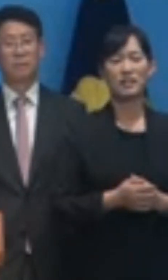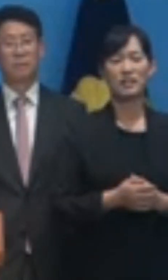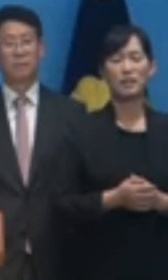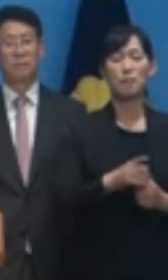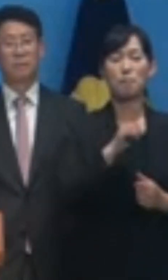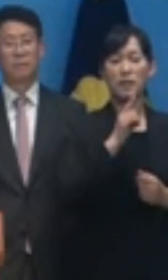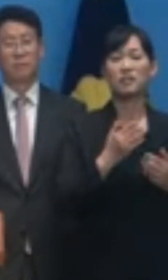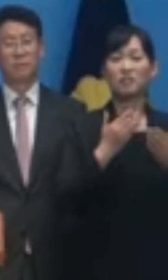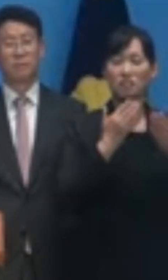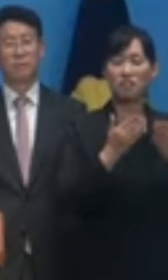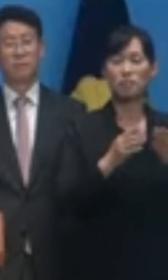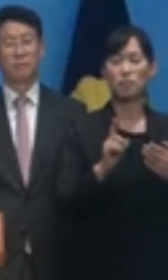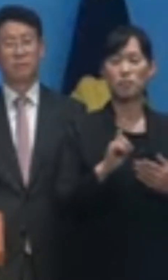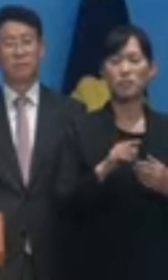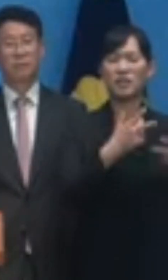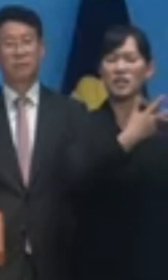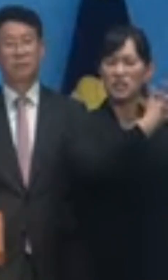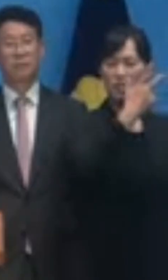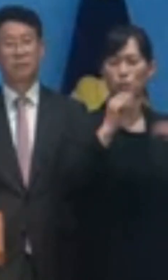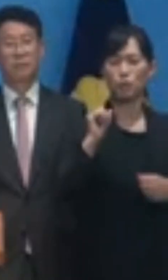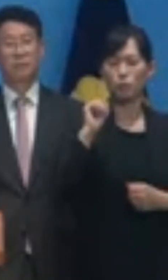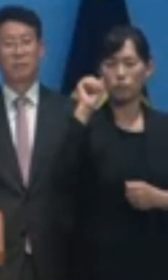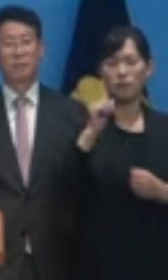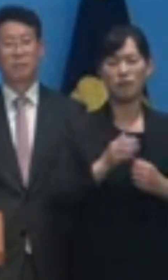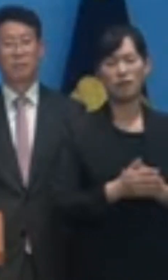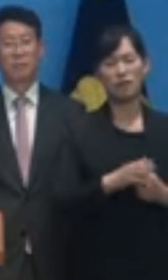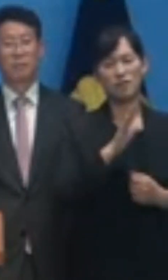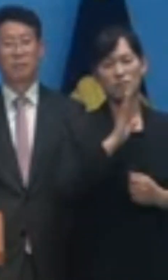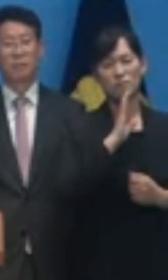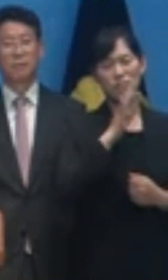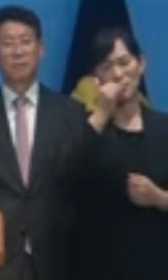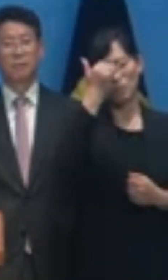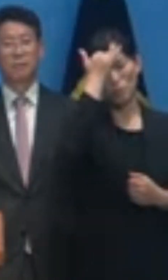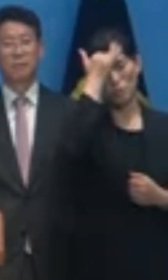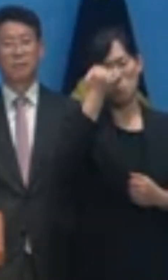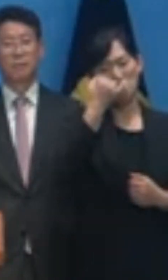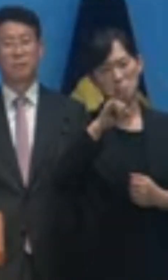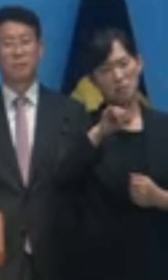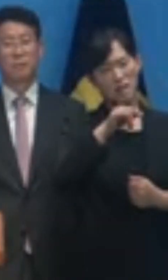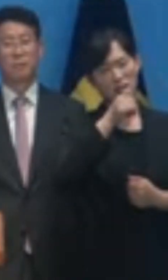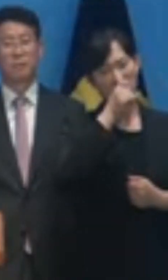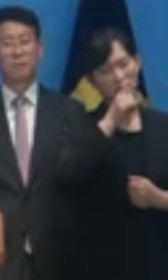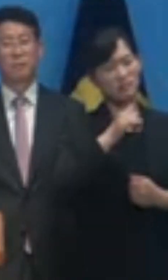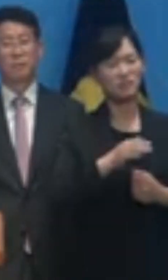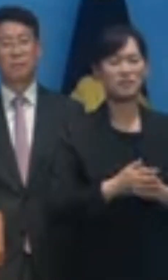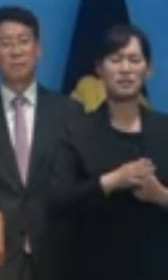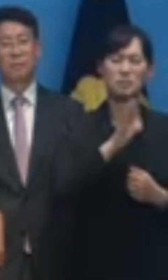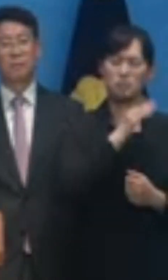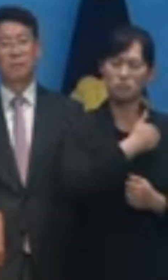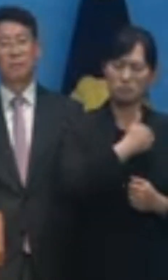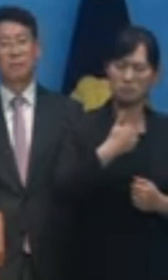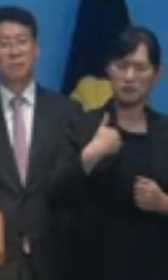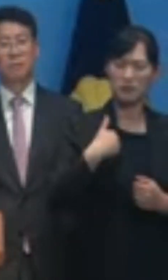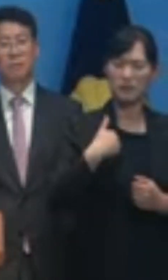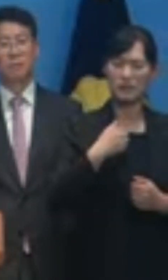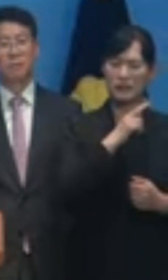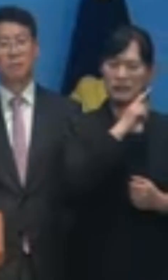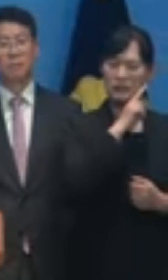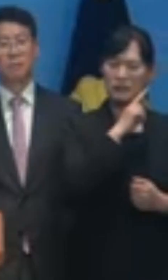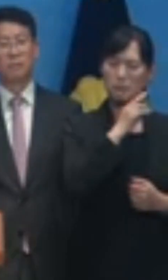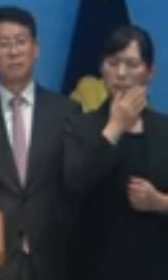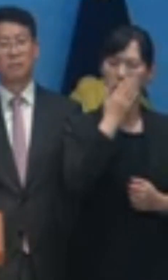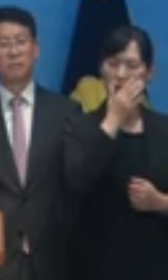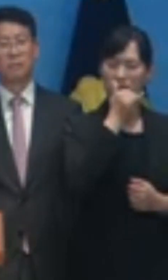짚어드릴 사안은 이재명 후보가 심각한 도덕적 결함을 가진 것은 아닌지 충분히 의심해볼